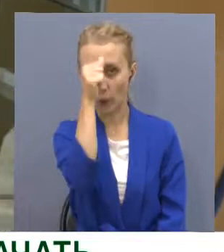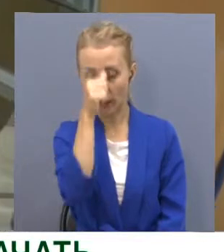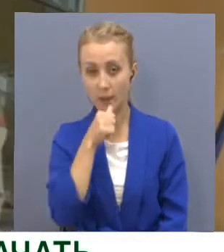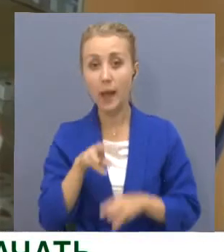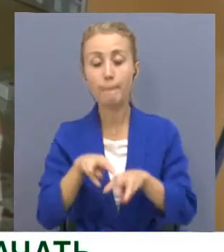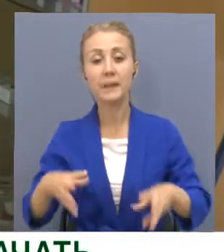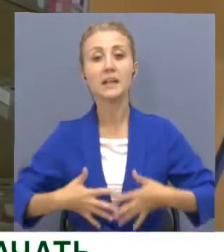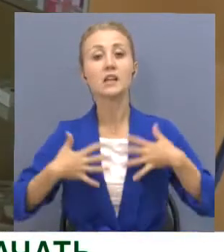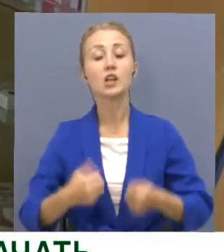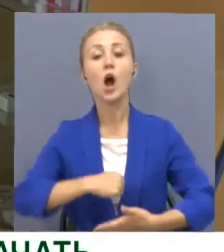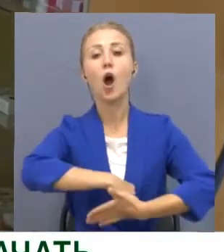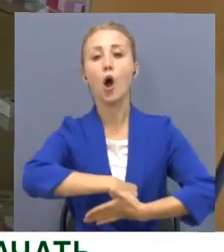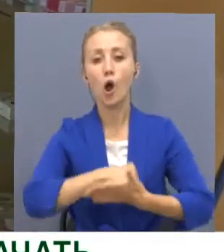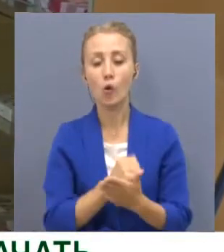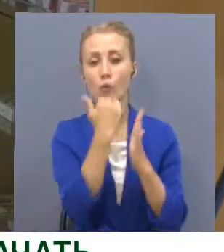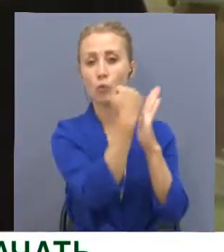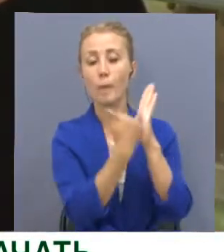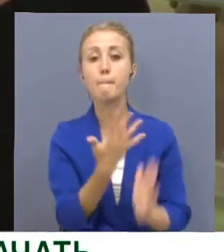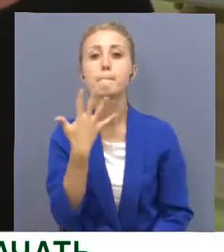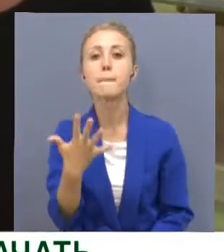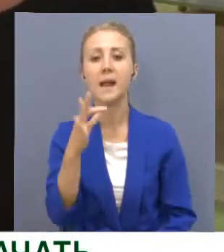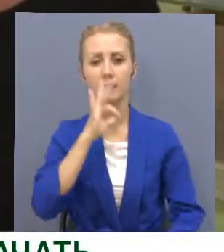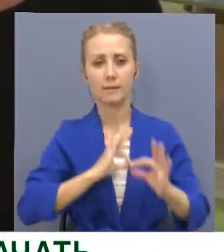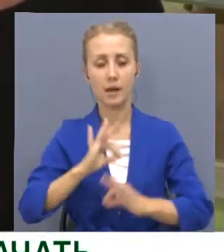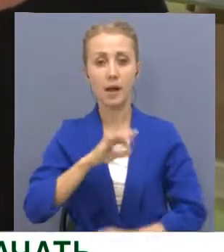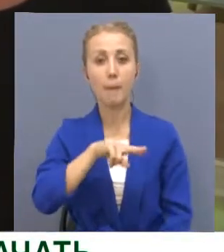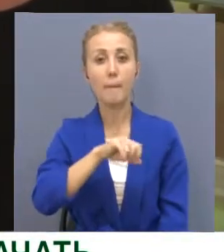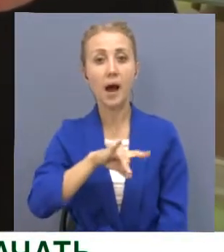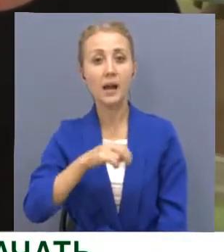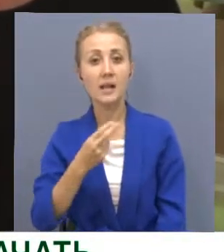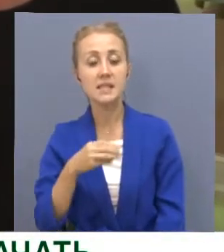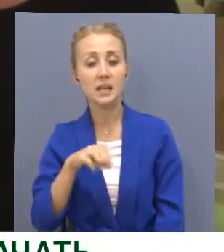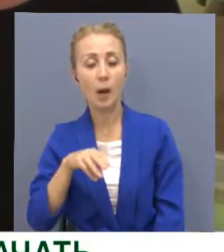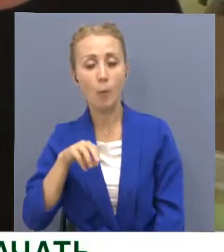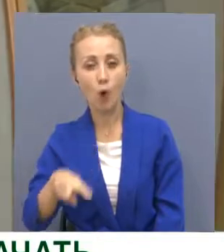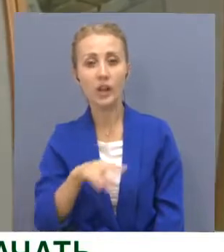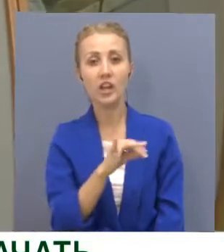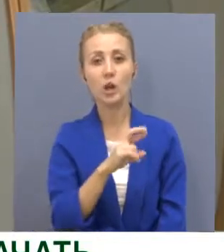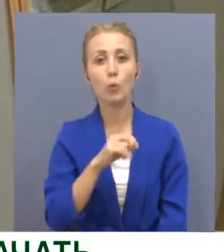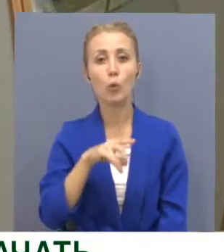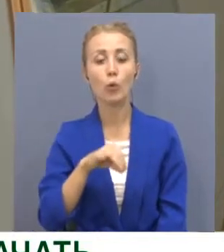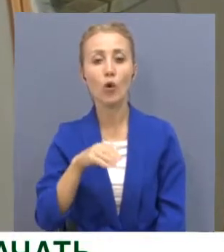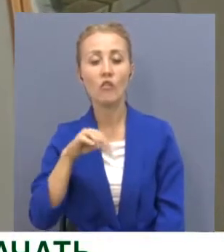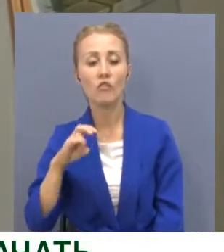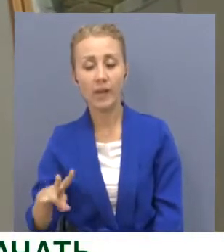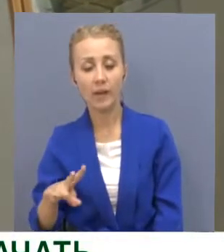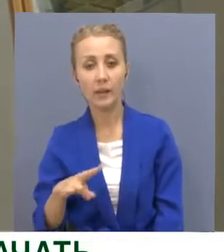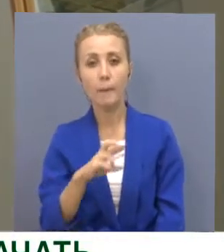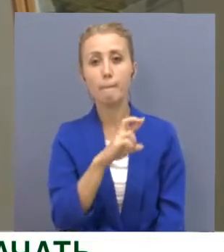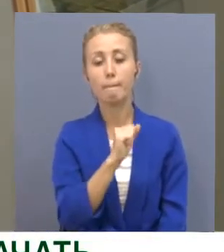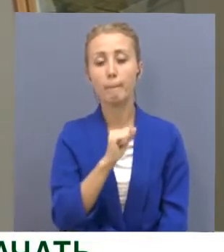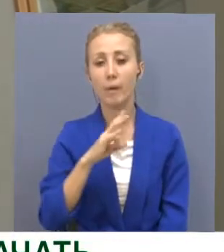здравоохранения одобрило включение в протокол 5 препаратов – парацетамол и ибупрофен, ривароксабан, апексабан